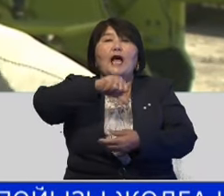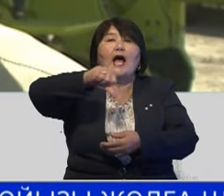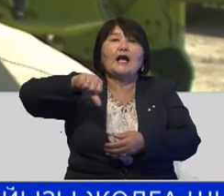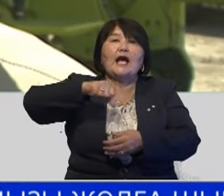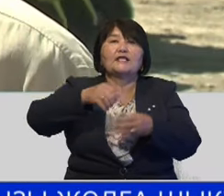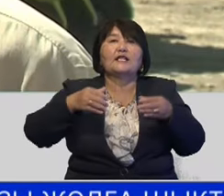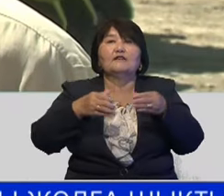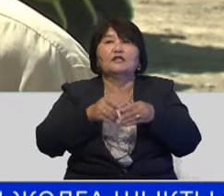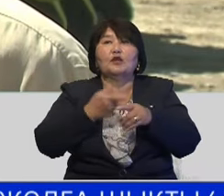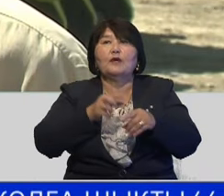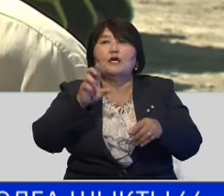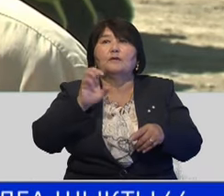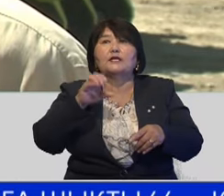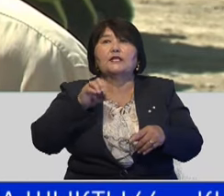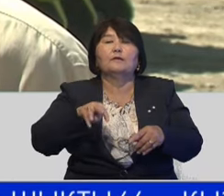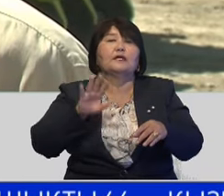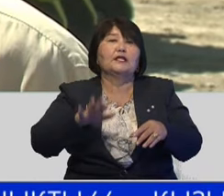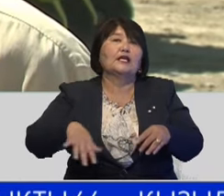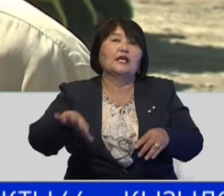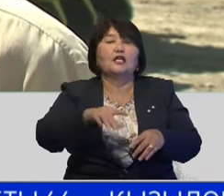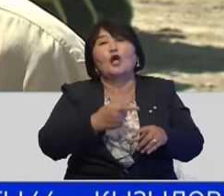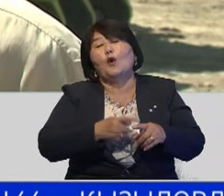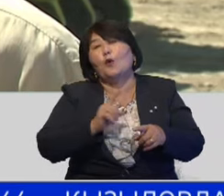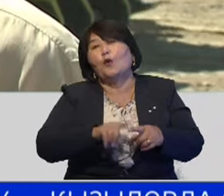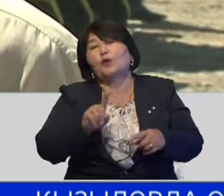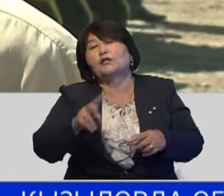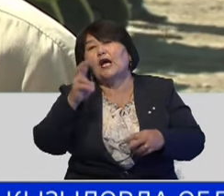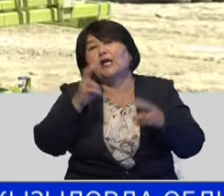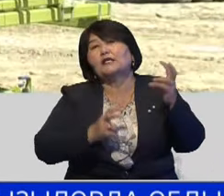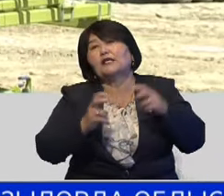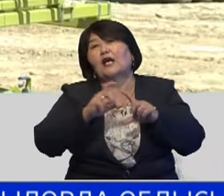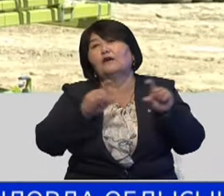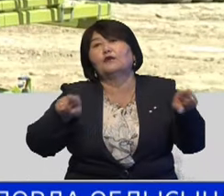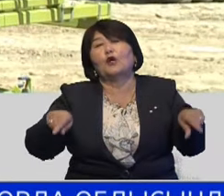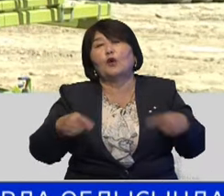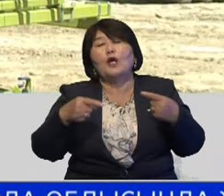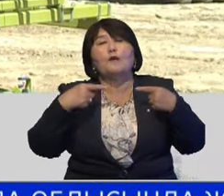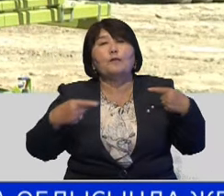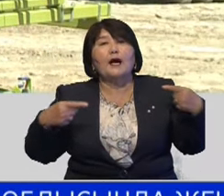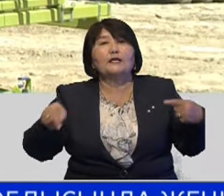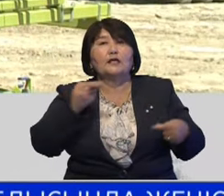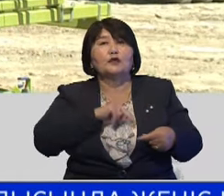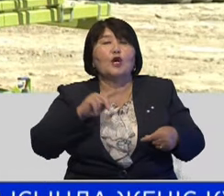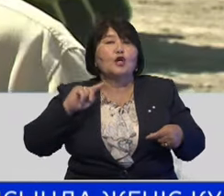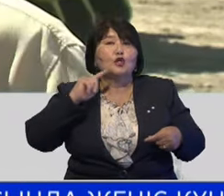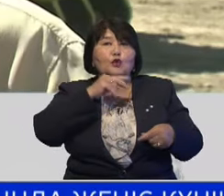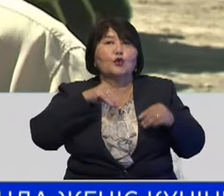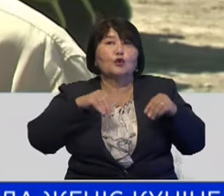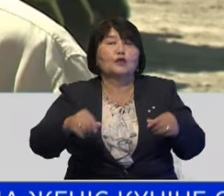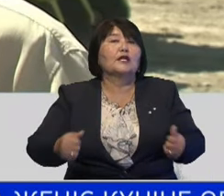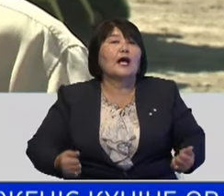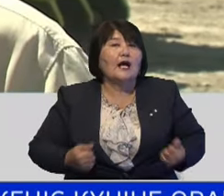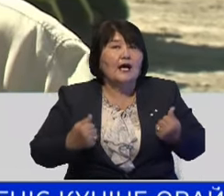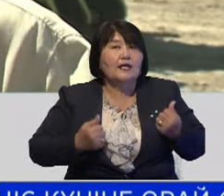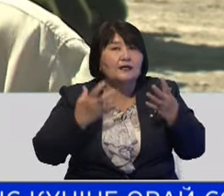қойылады осы Бестам төңірегінде. Ол дегеніміз завод қойылғаннан кейін басқа шаруашылықтарда уже жүгері егуге ынта